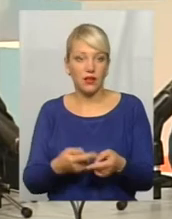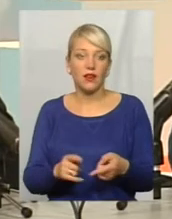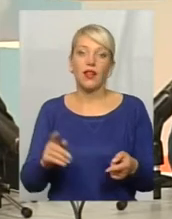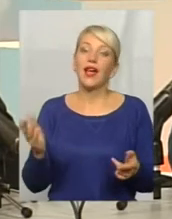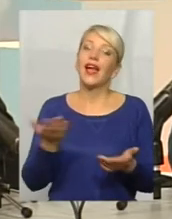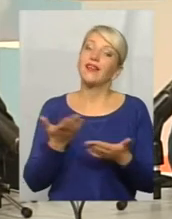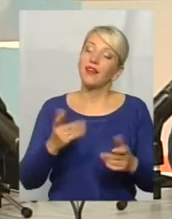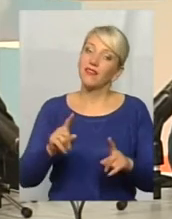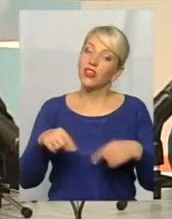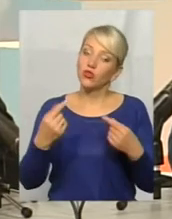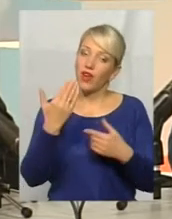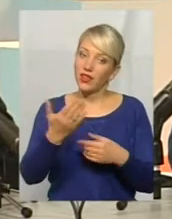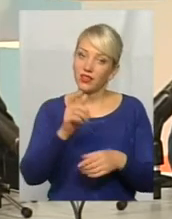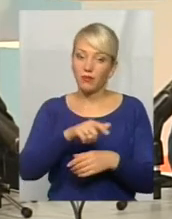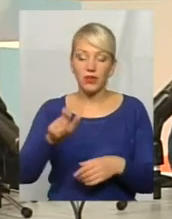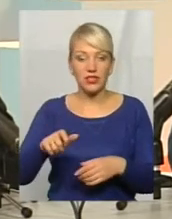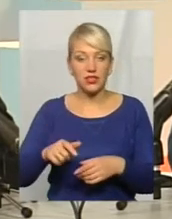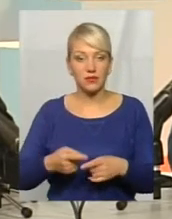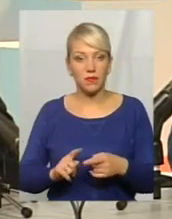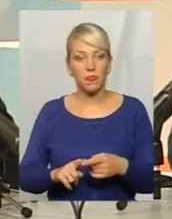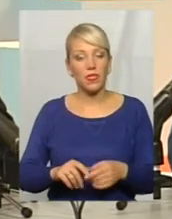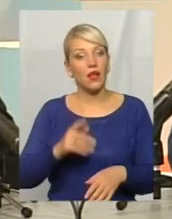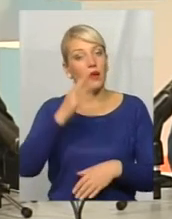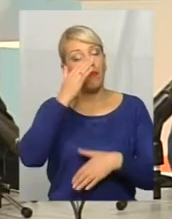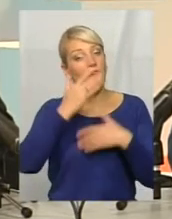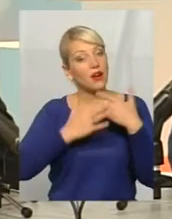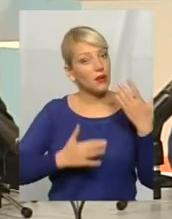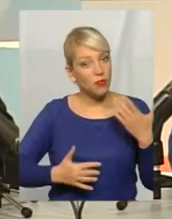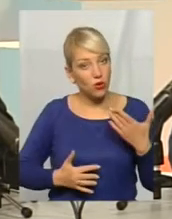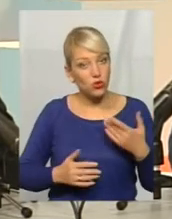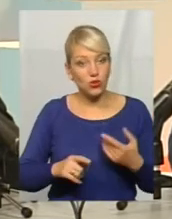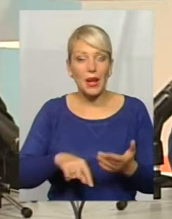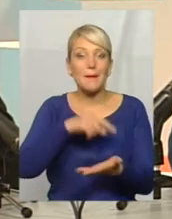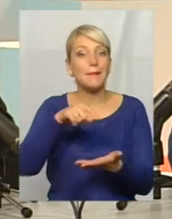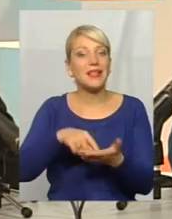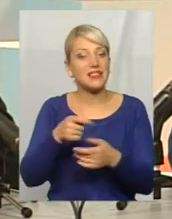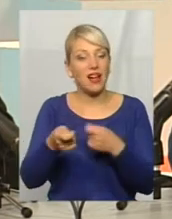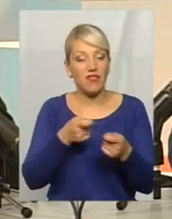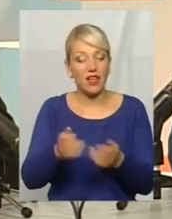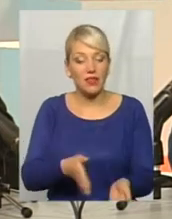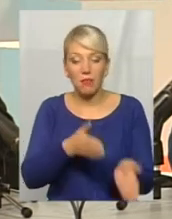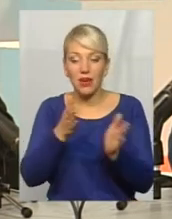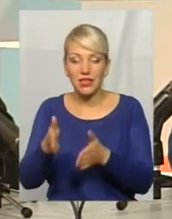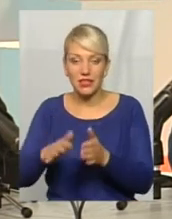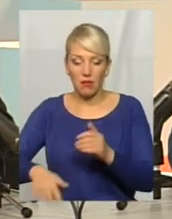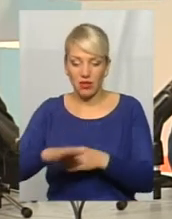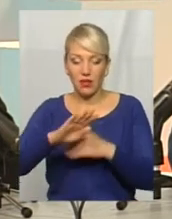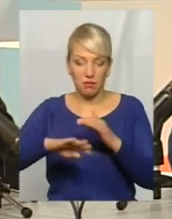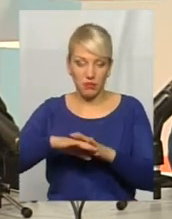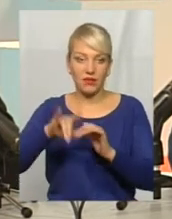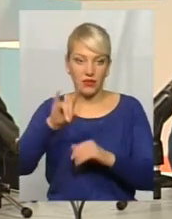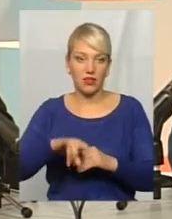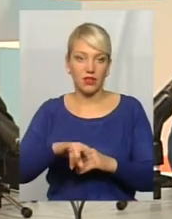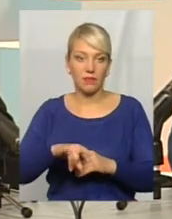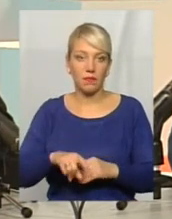мешканці і сусіди, тому перепрошую, продукують сміття всі. Саме міська влада перенесла майданчик їм під вікна. Так,